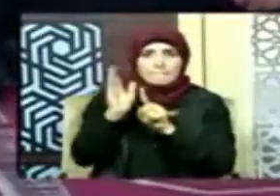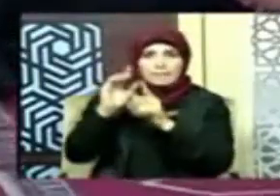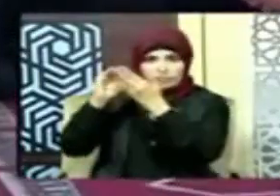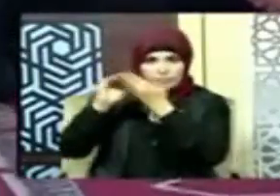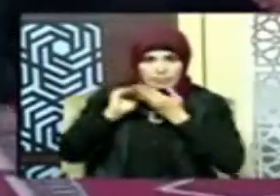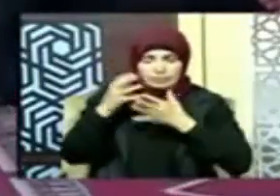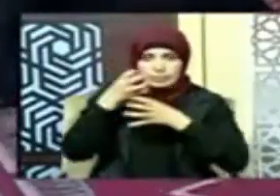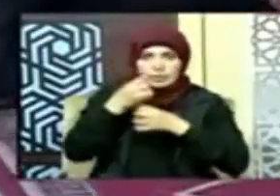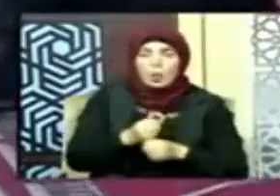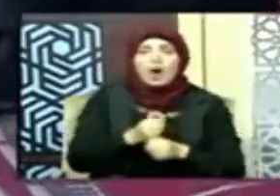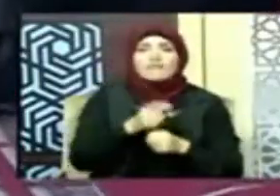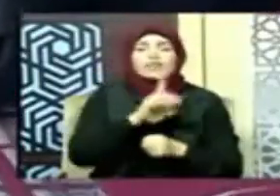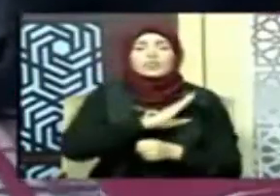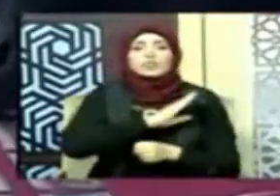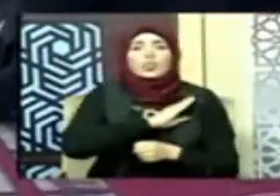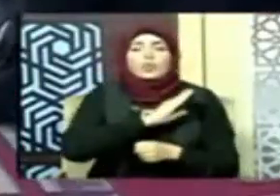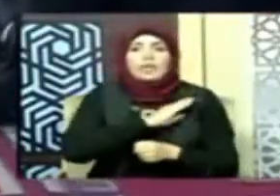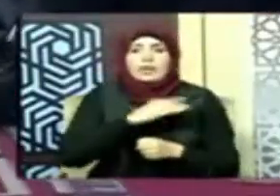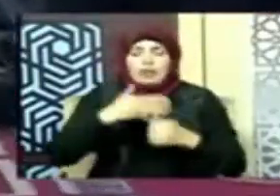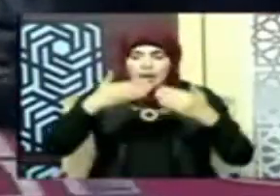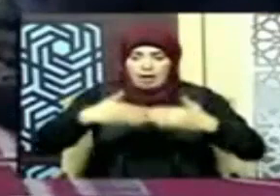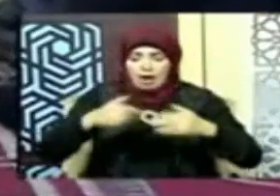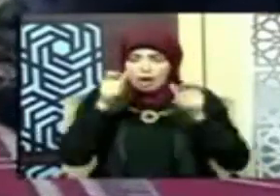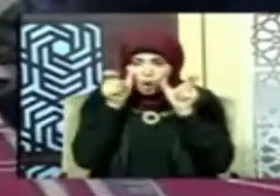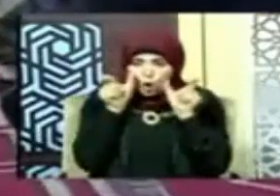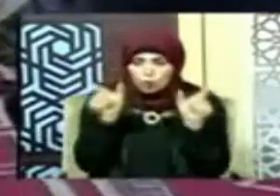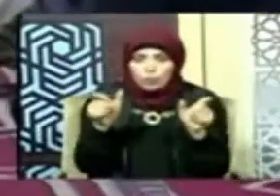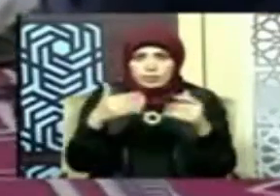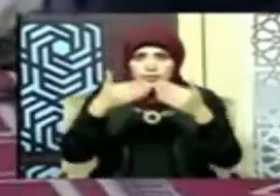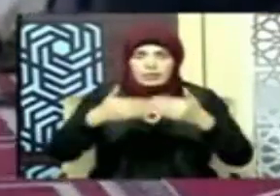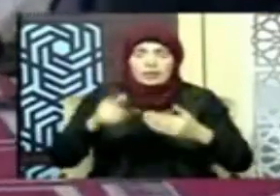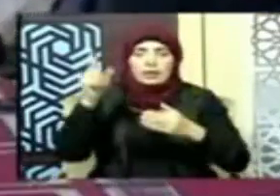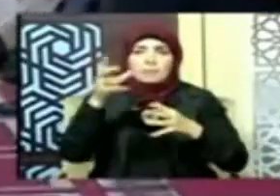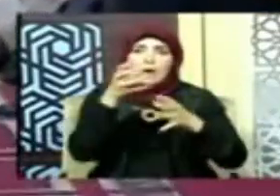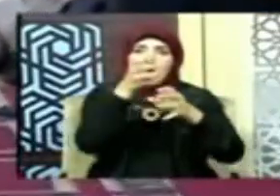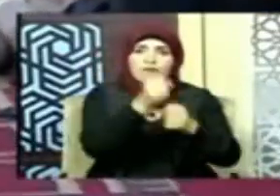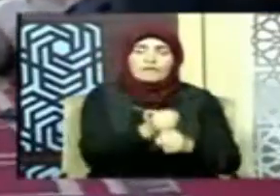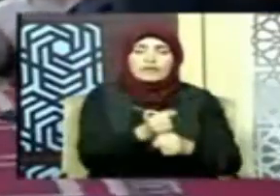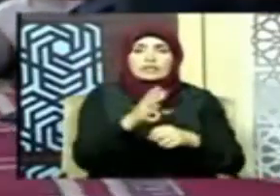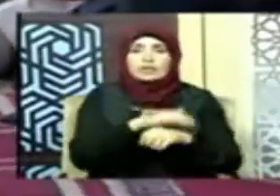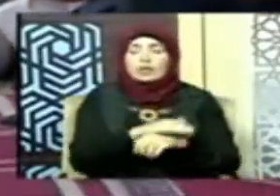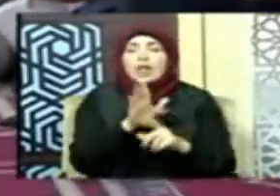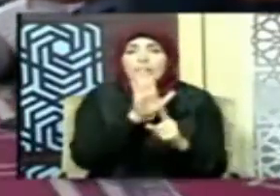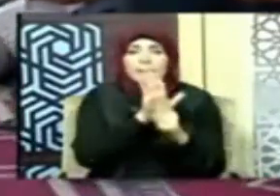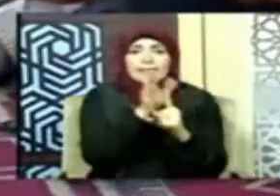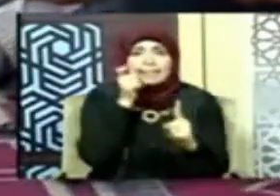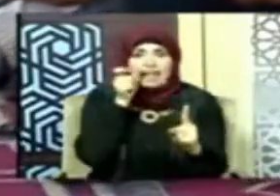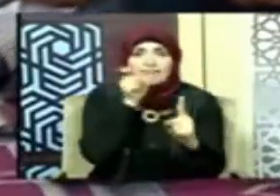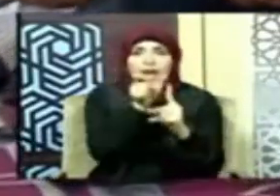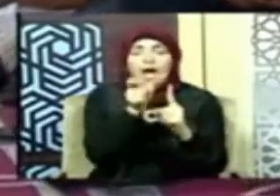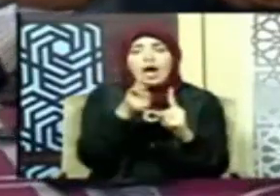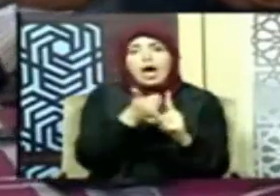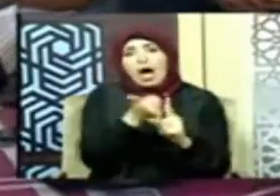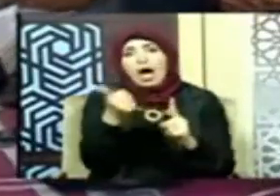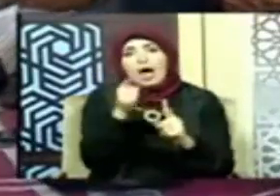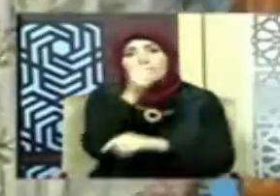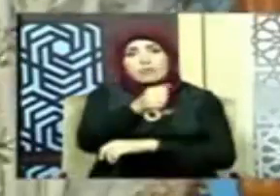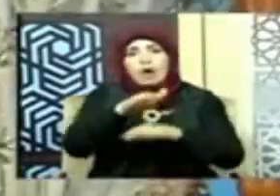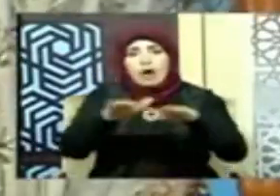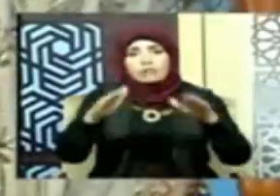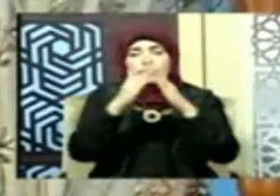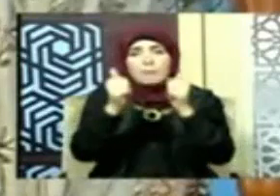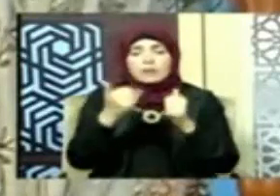اللهم جنودنا المرابطين على حدودنا، المدافعين عن أرضنا